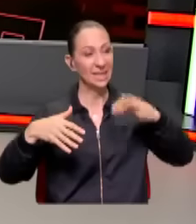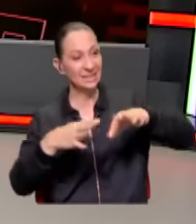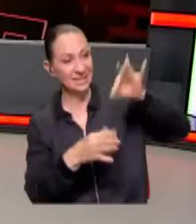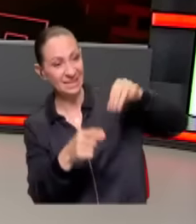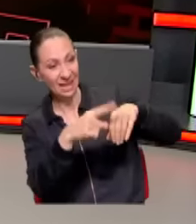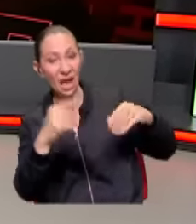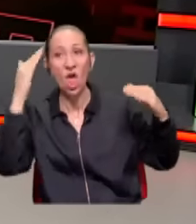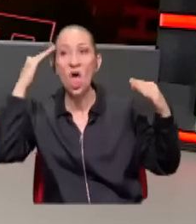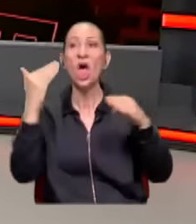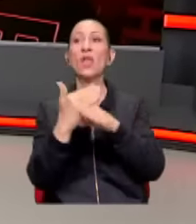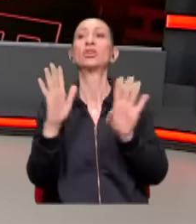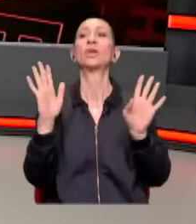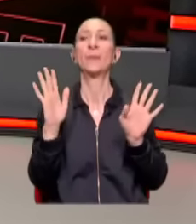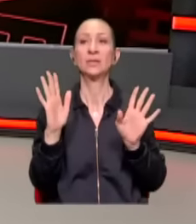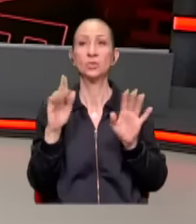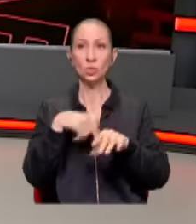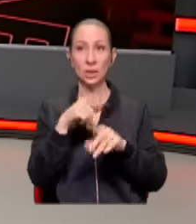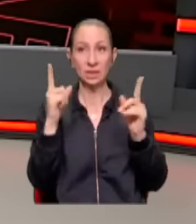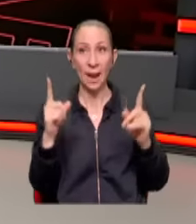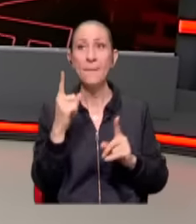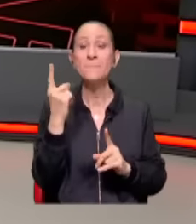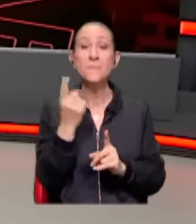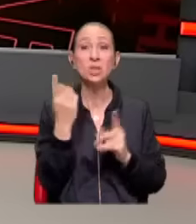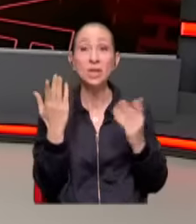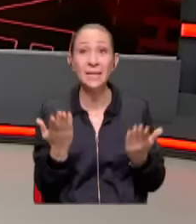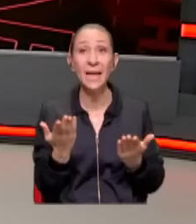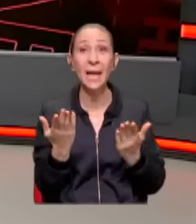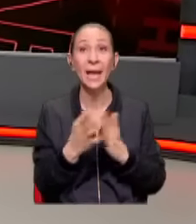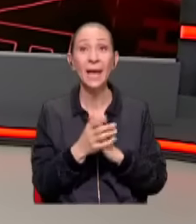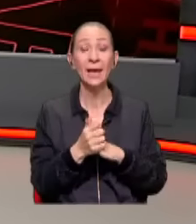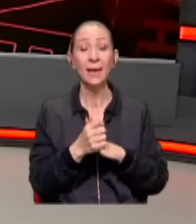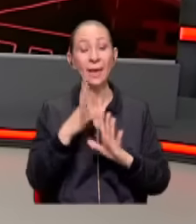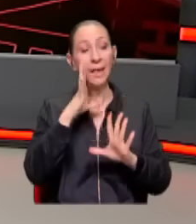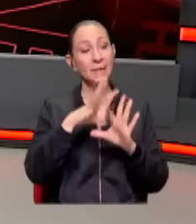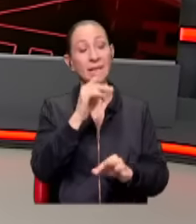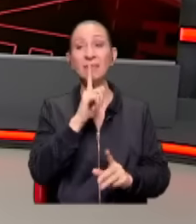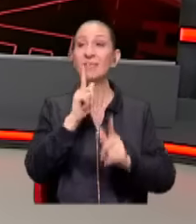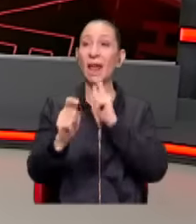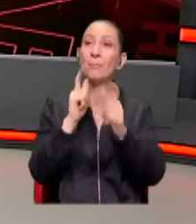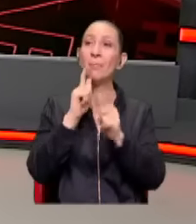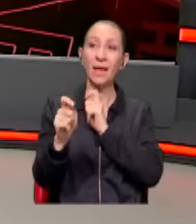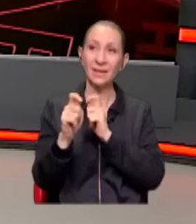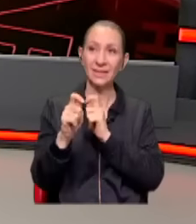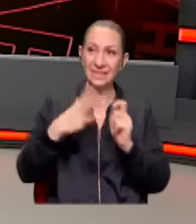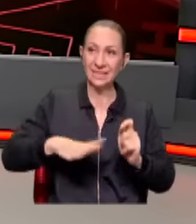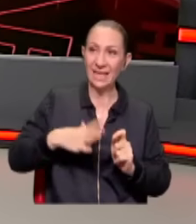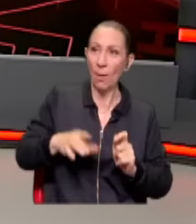anlaşamadığı süreçler. Bir şekilde insanların taleplerinin